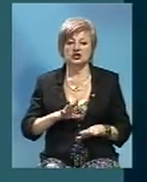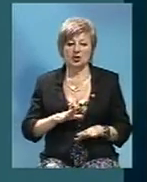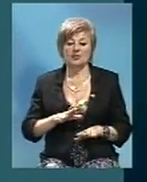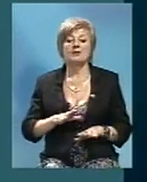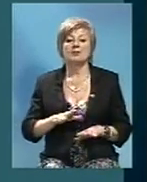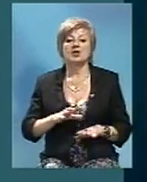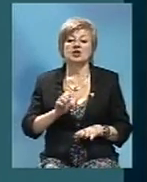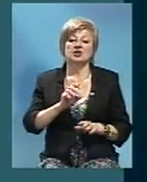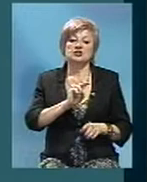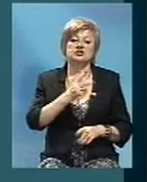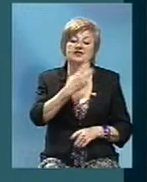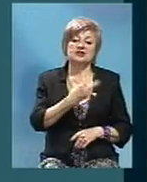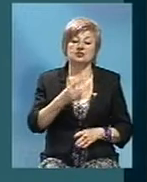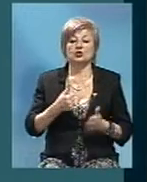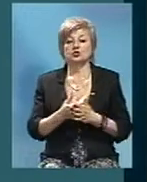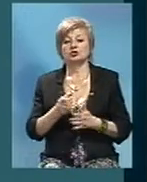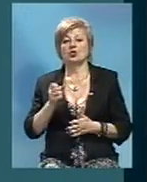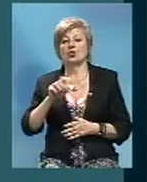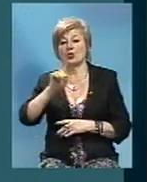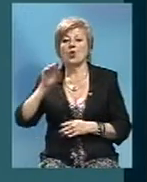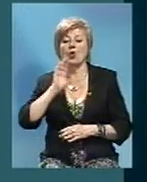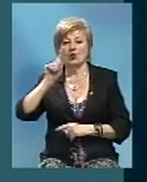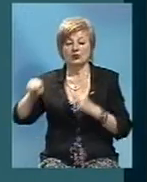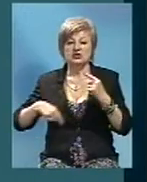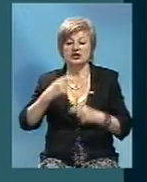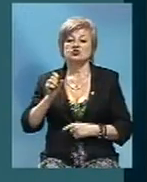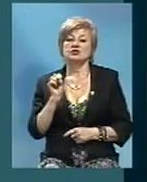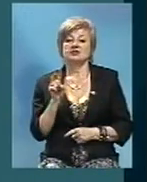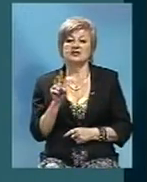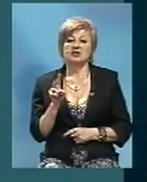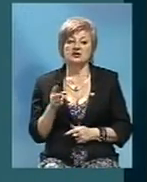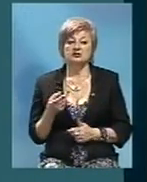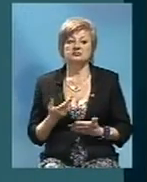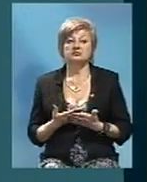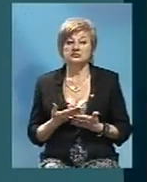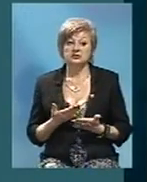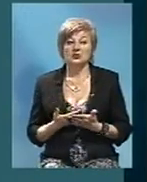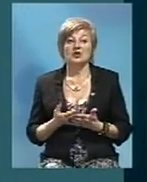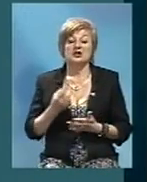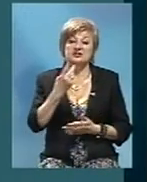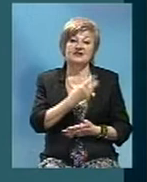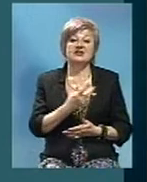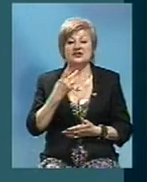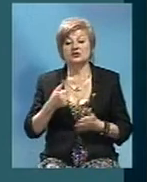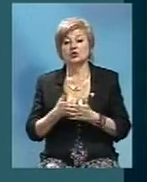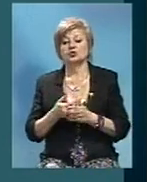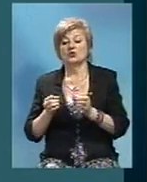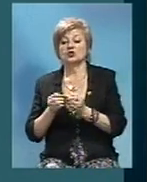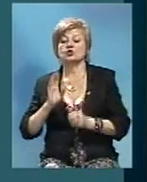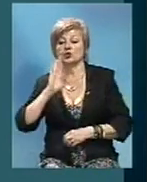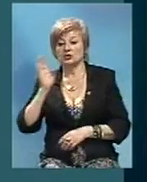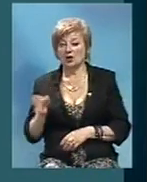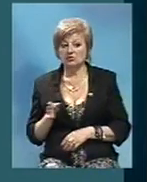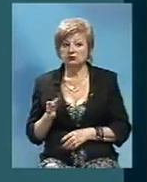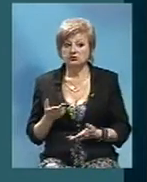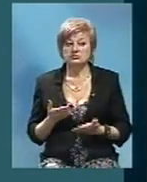до 12 години, це серпні місяці минулого року, і в жовтні з 22 до 10 години.